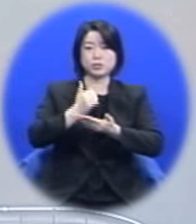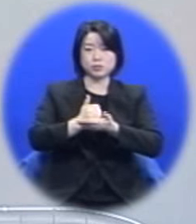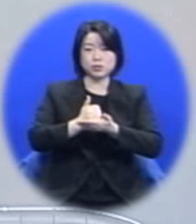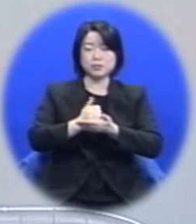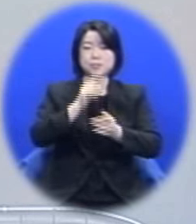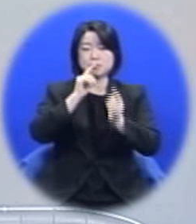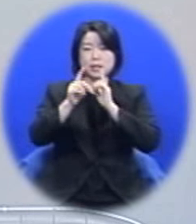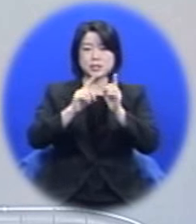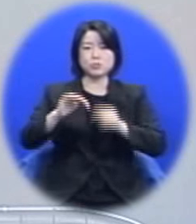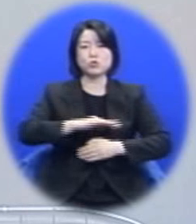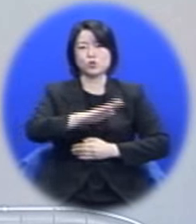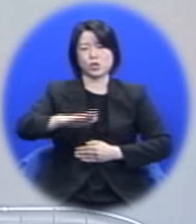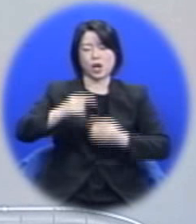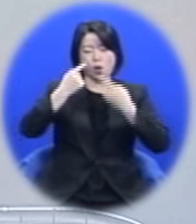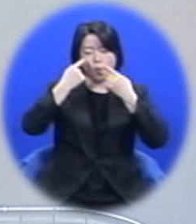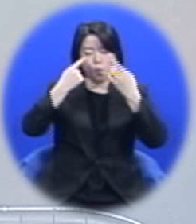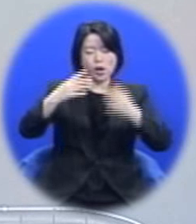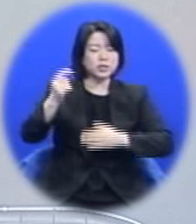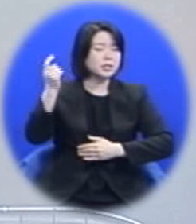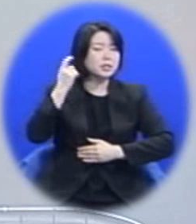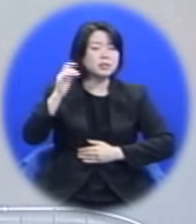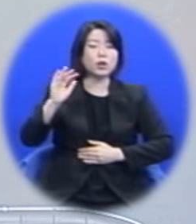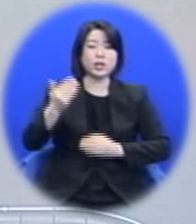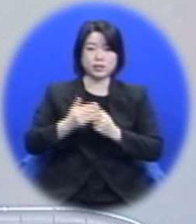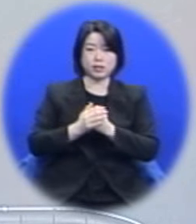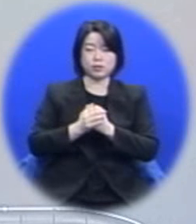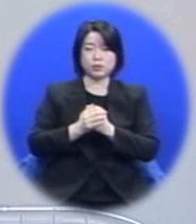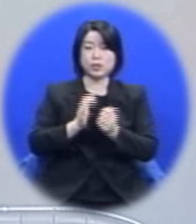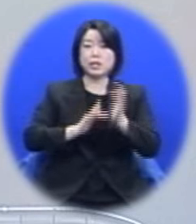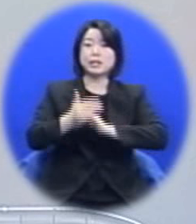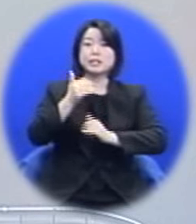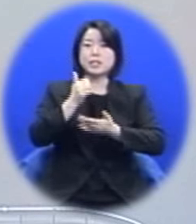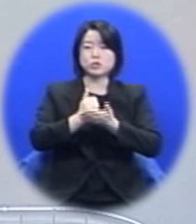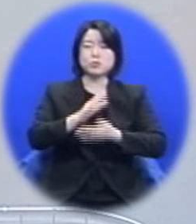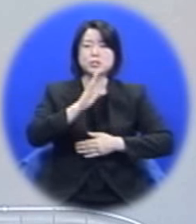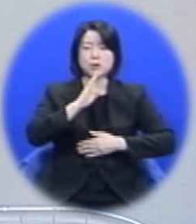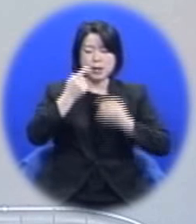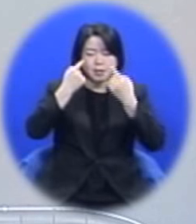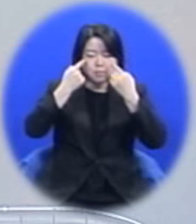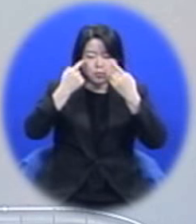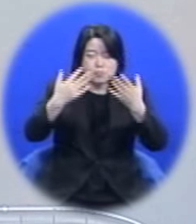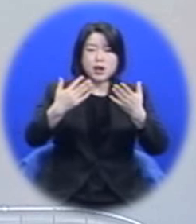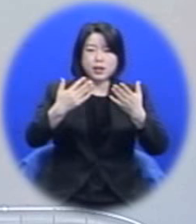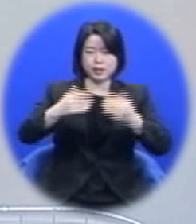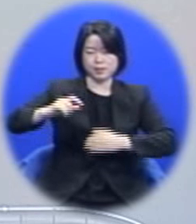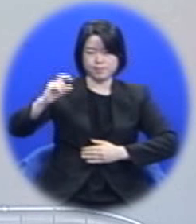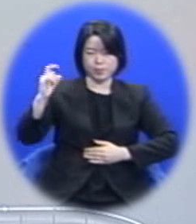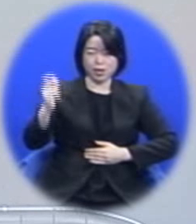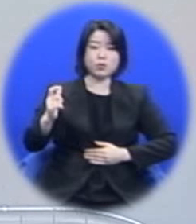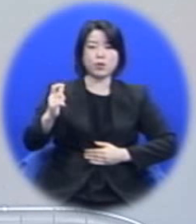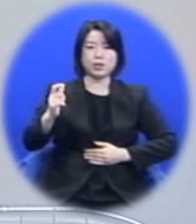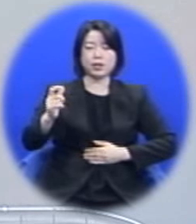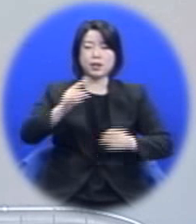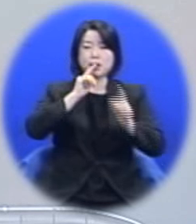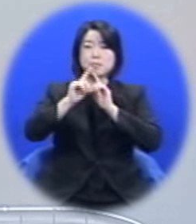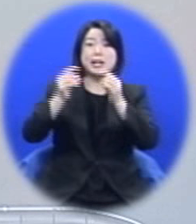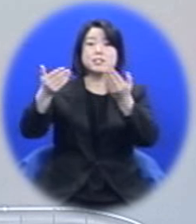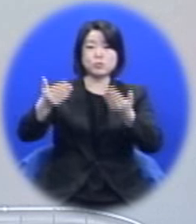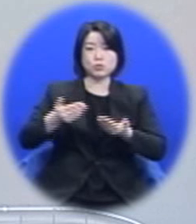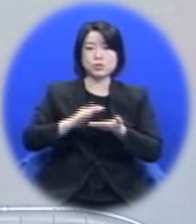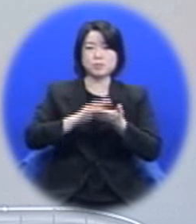우리가 정확하게 들어야 합니다. 예수님은 정말 분명하게 그리고 단호하게